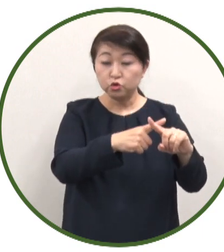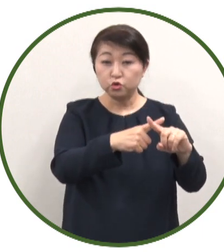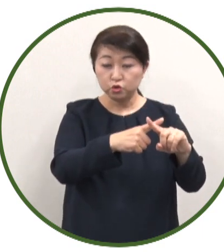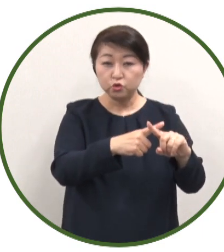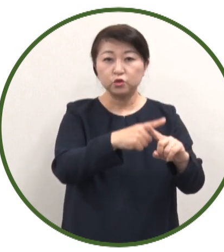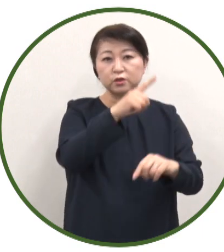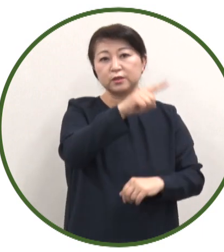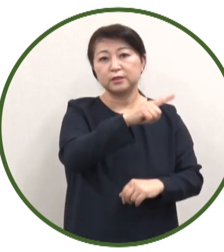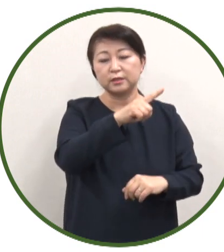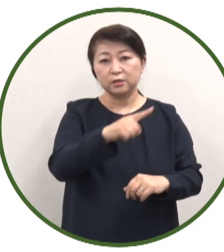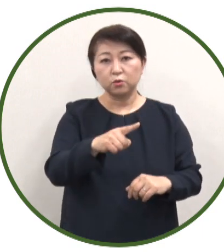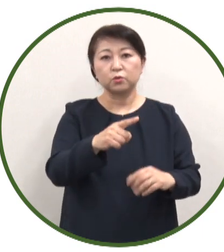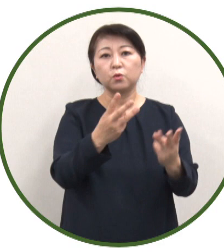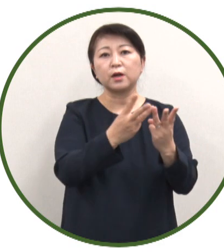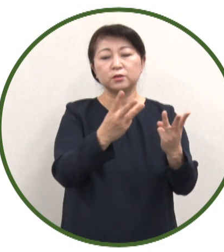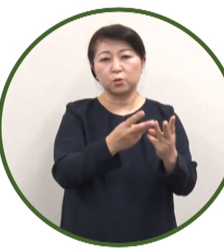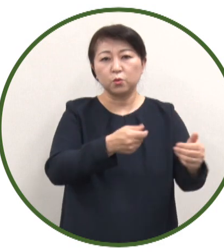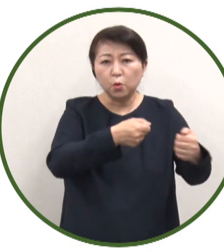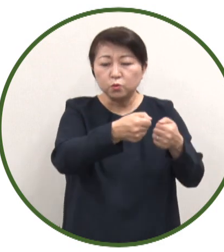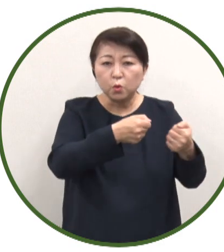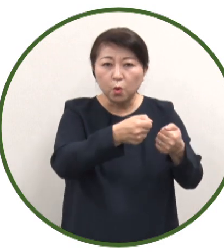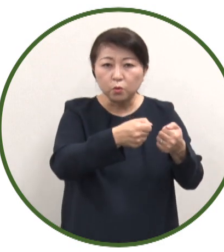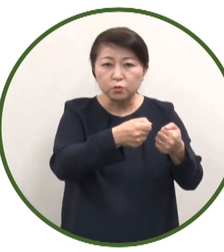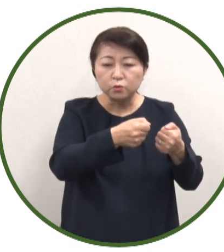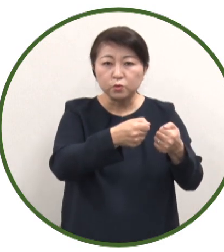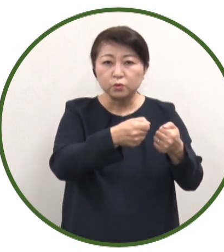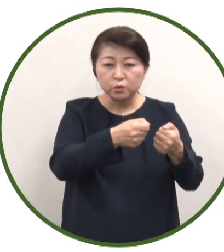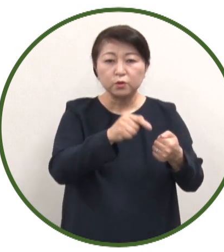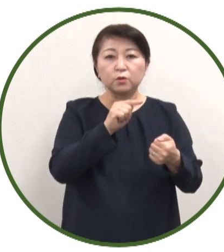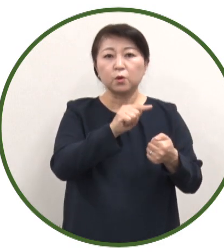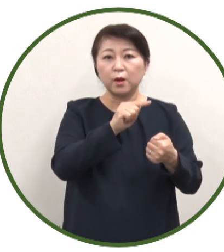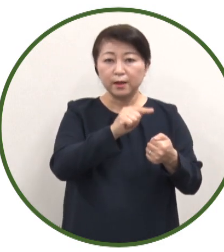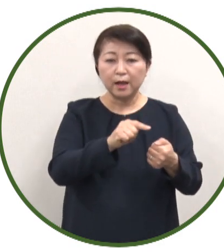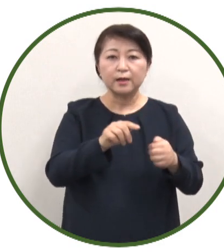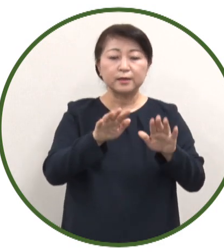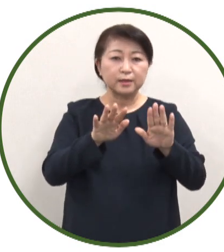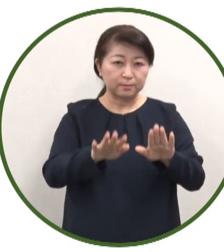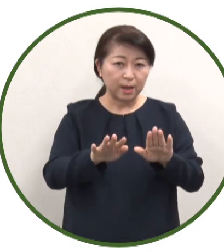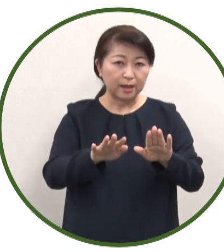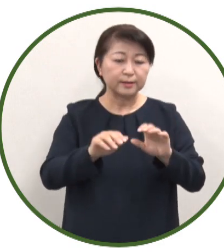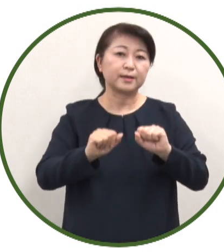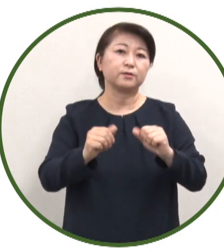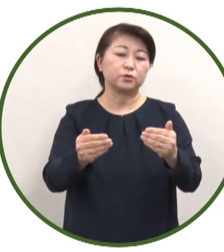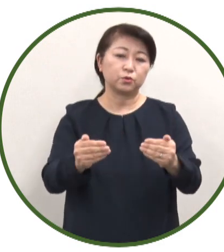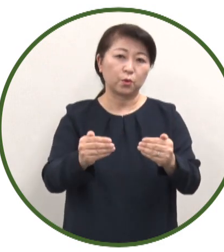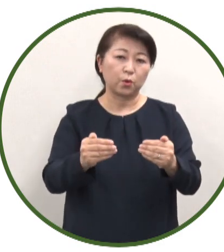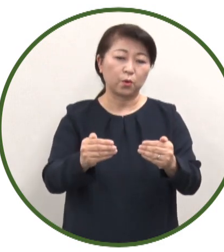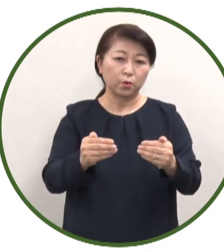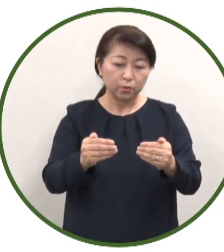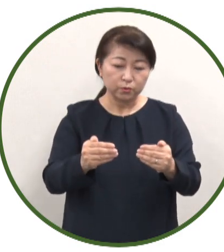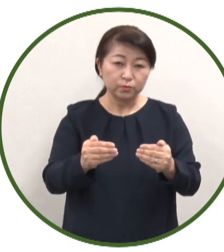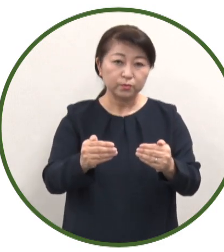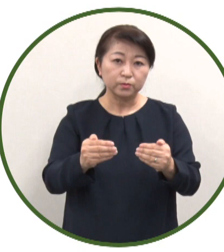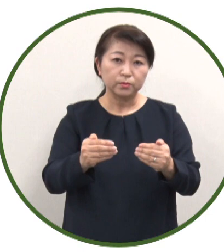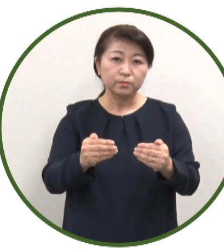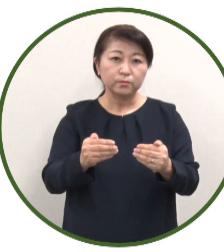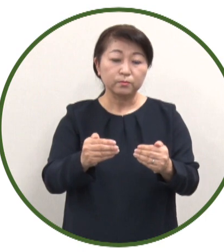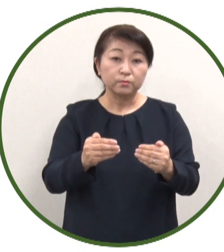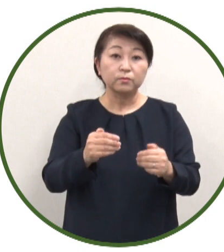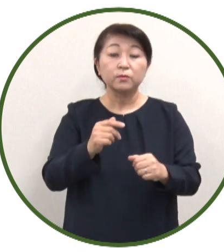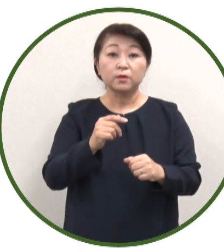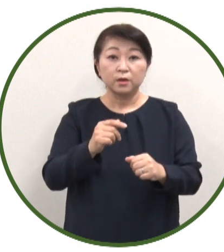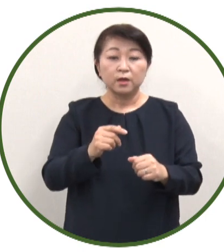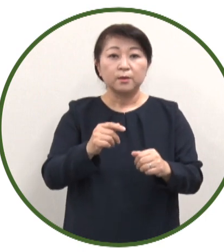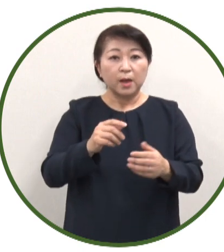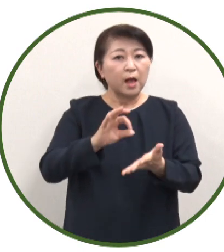する人口をコントロールすると、こちらが、いわゆる人流のコントロールになりますけれども、かなり、